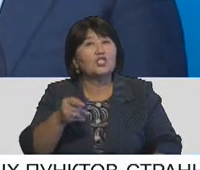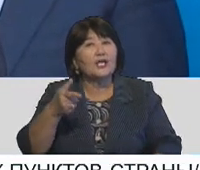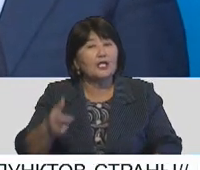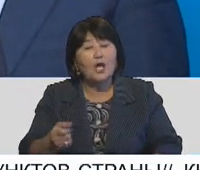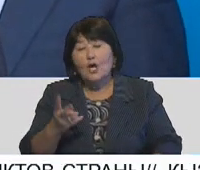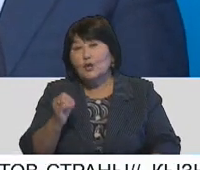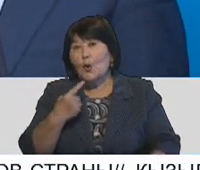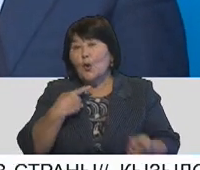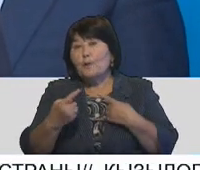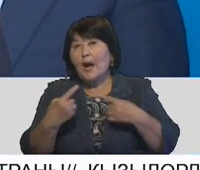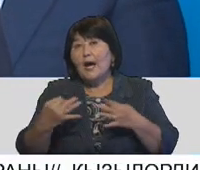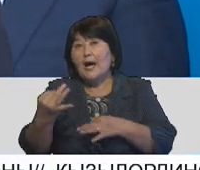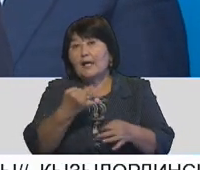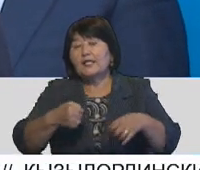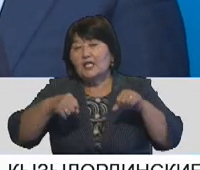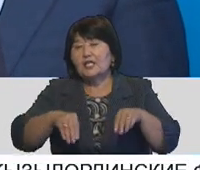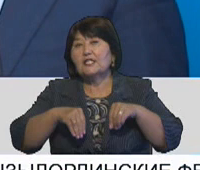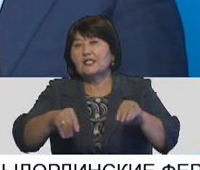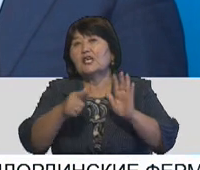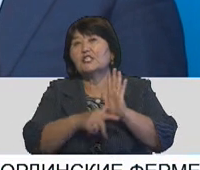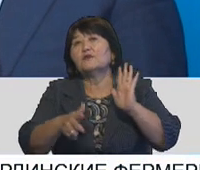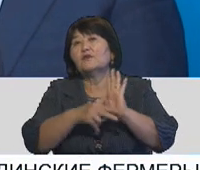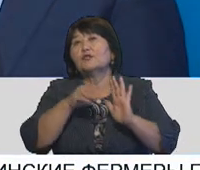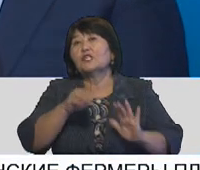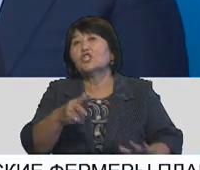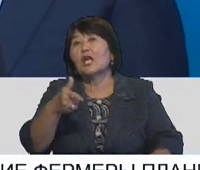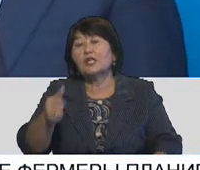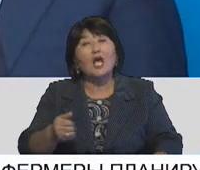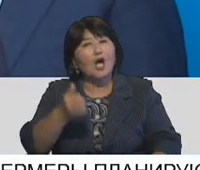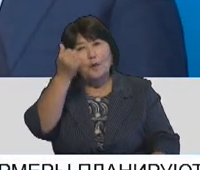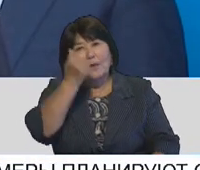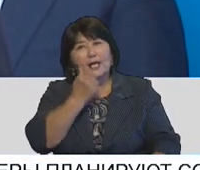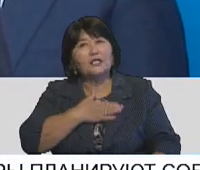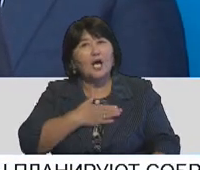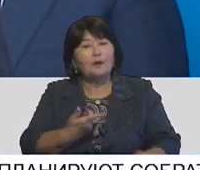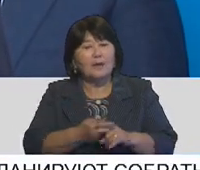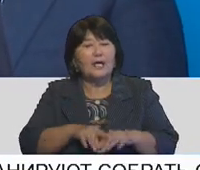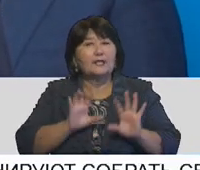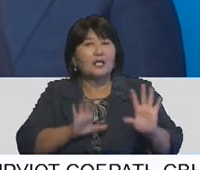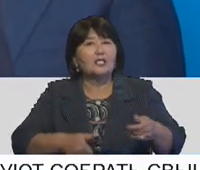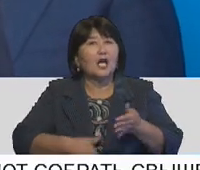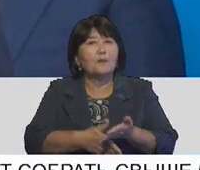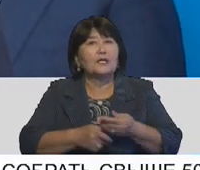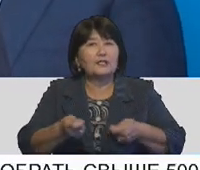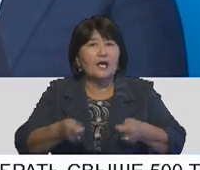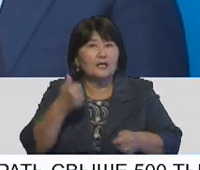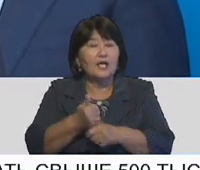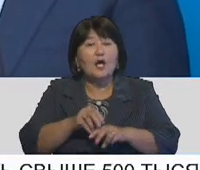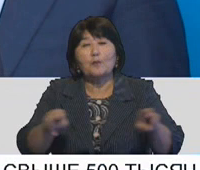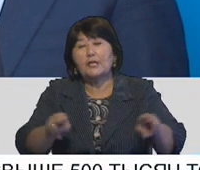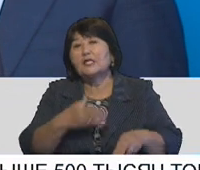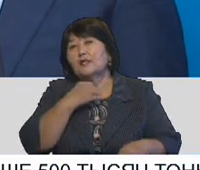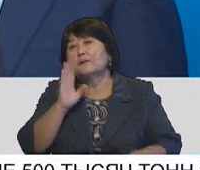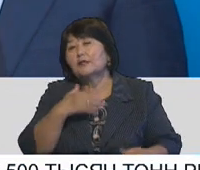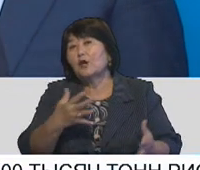но посовещавшись решили засеять 78.000 гектаров благодаря поддержке президента страны и правительство несмотря на дефицит